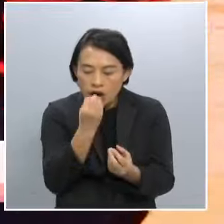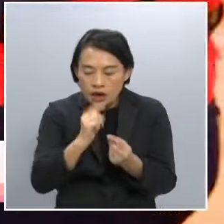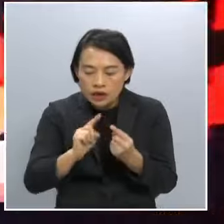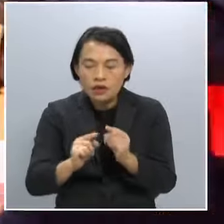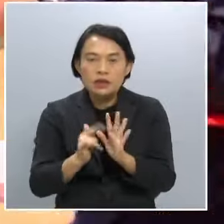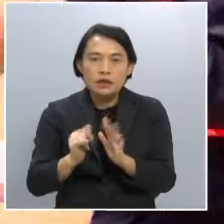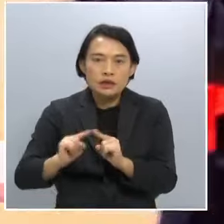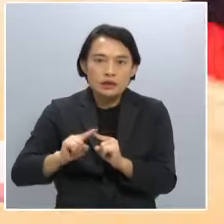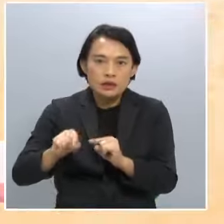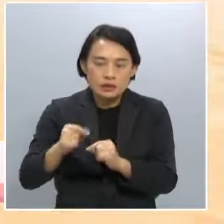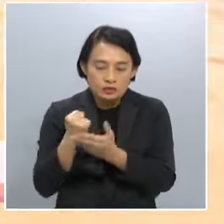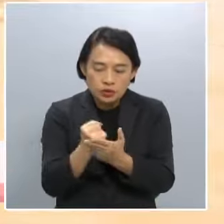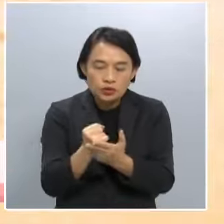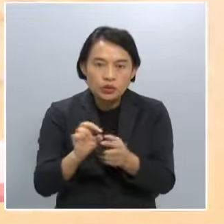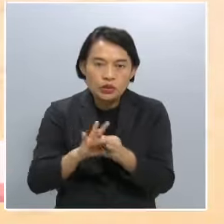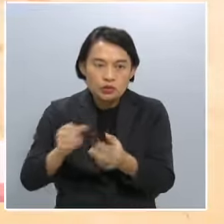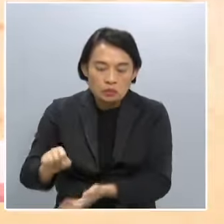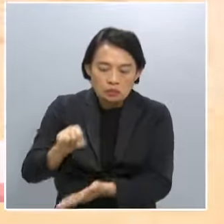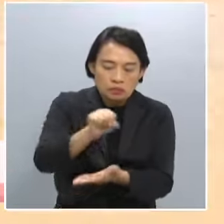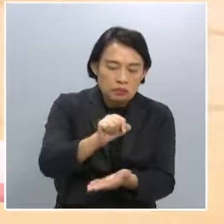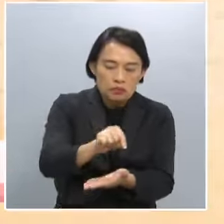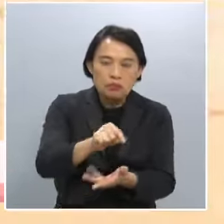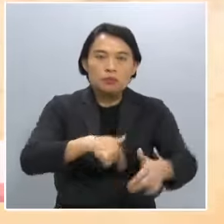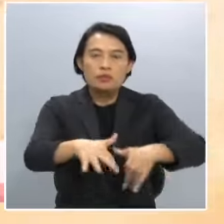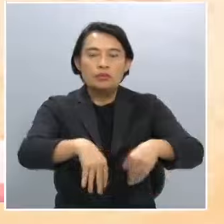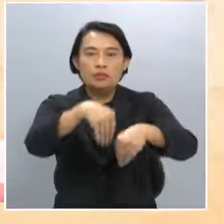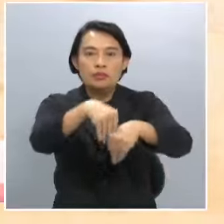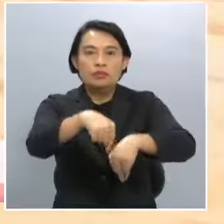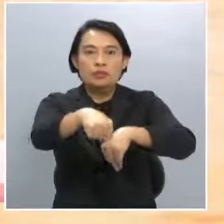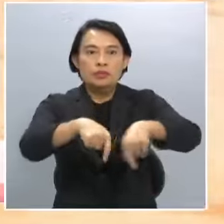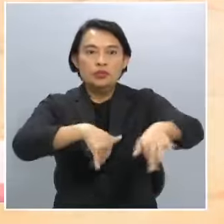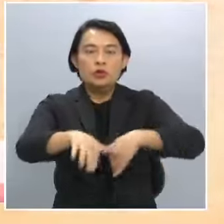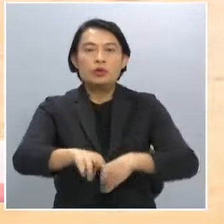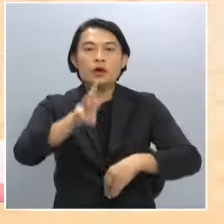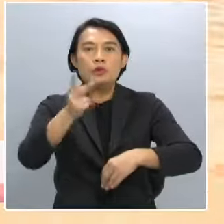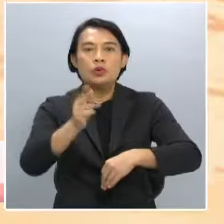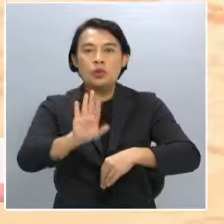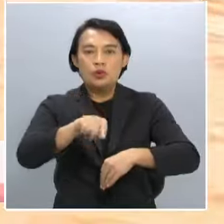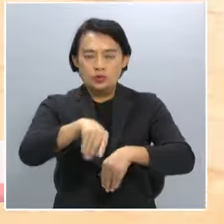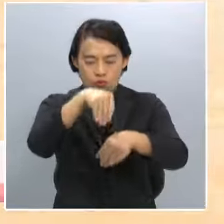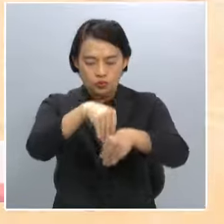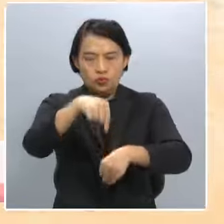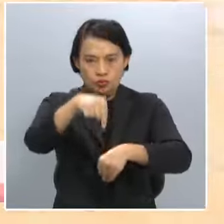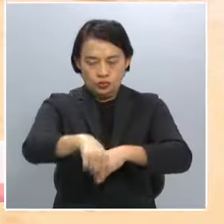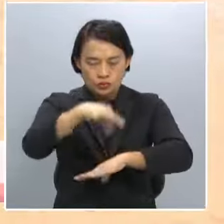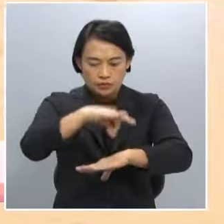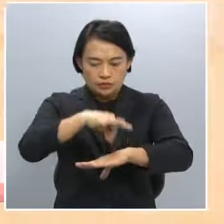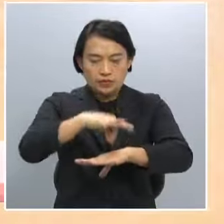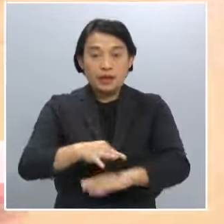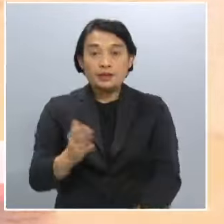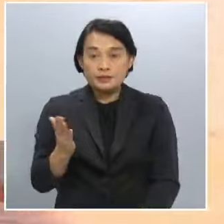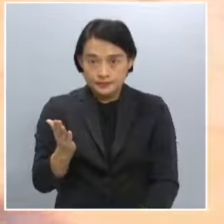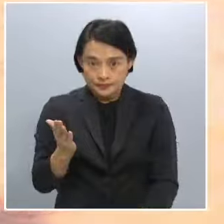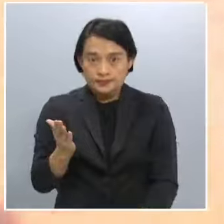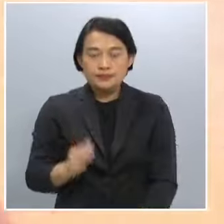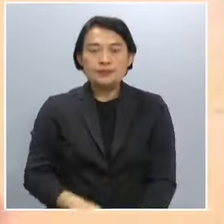ฑ์นะครับเพื่อมาส่งให้ถึงมือกับพี่น้องประชาชนที่อยู่ในหมู่บ้านเวียงคุกจุดนี้แหละครับอยากให้คุณผู้ชมไปดูภาพตอนที่เรา